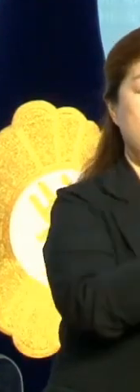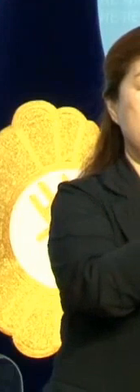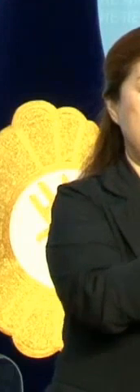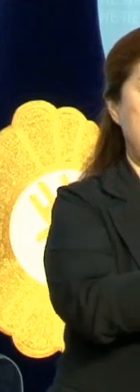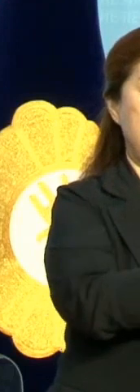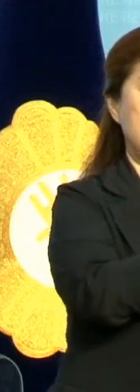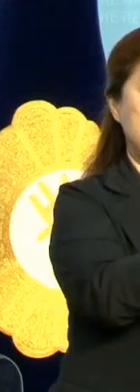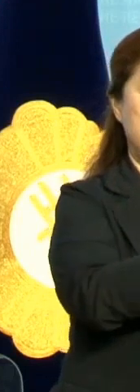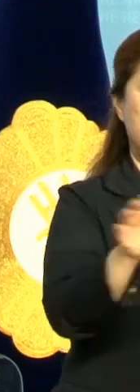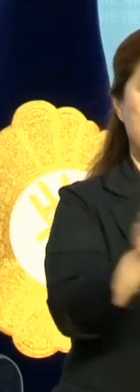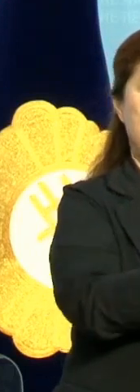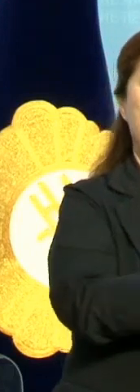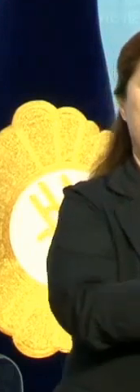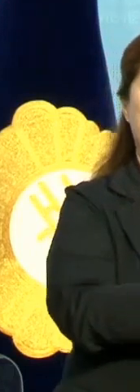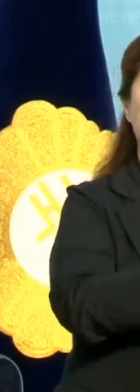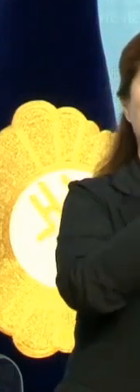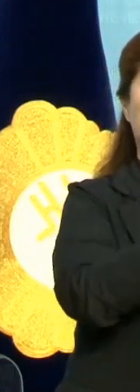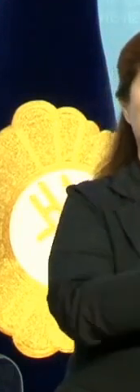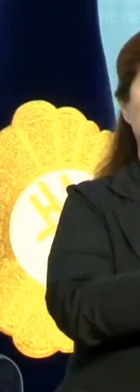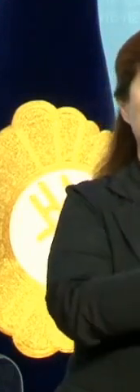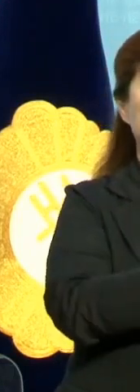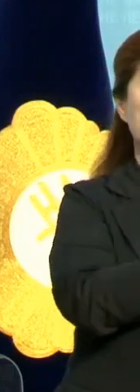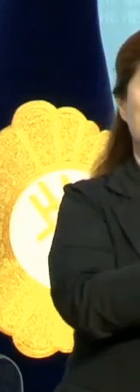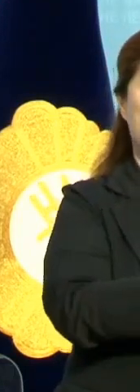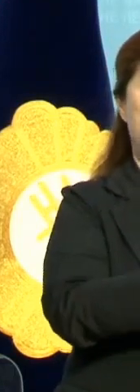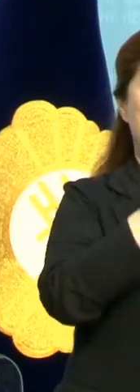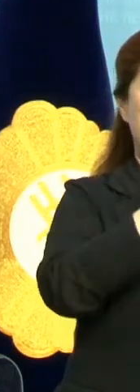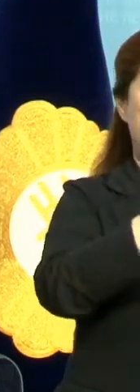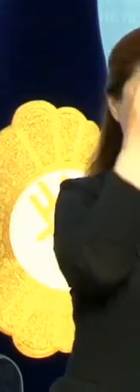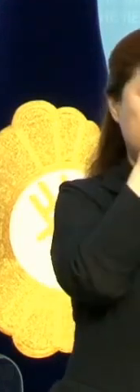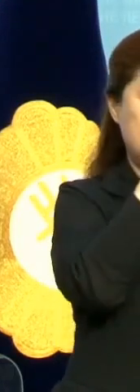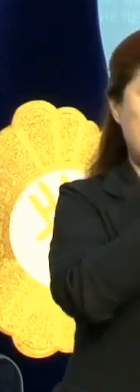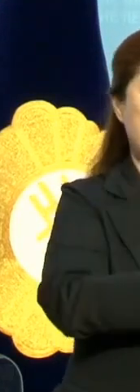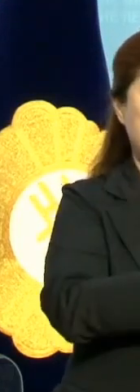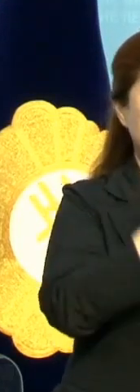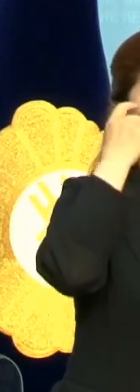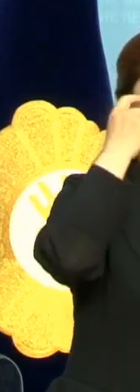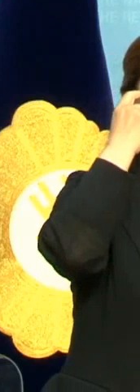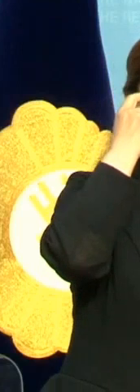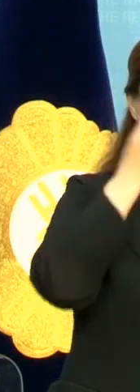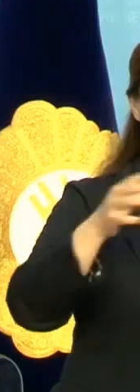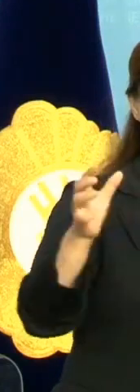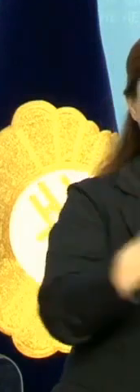주주총회 주식 매수 청구 기간까지 주가 관리 필요성을 인식하고